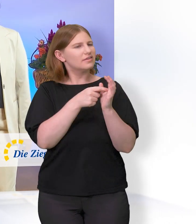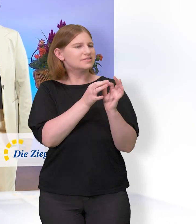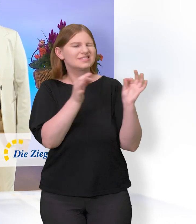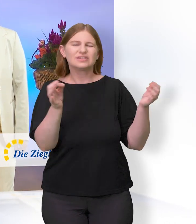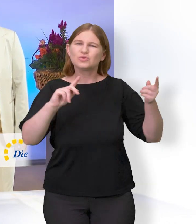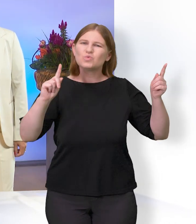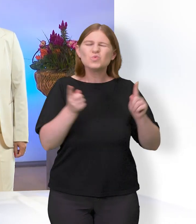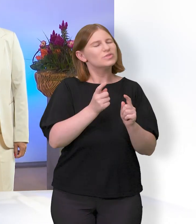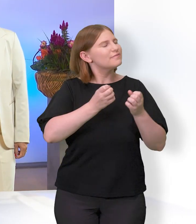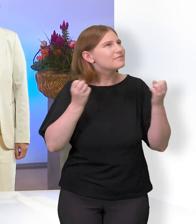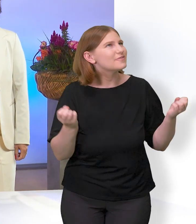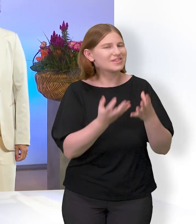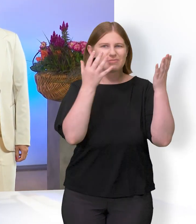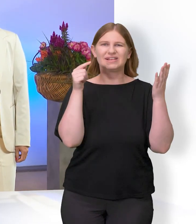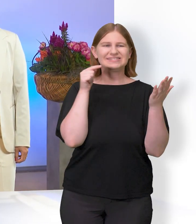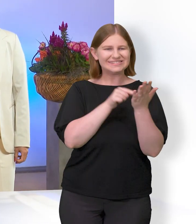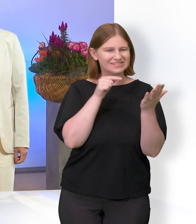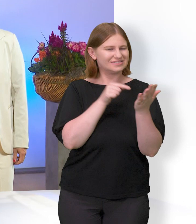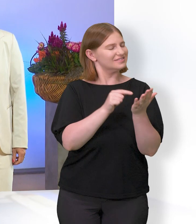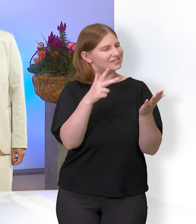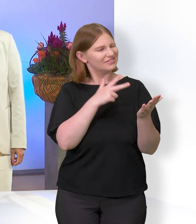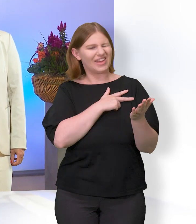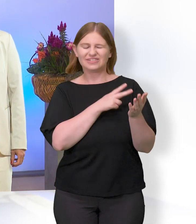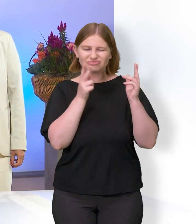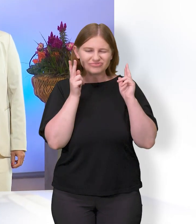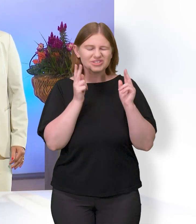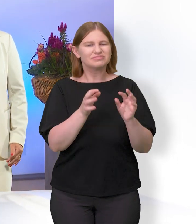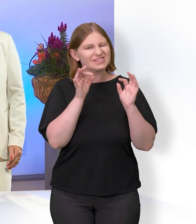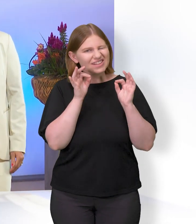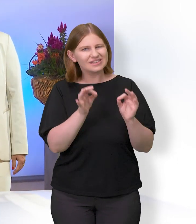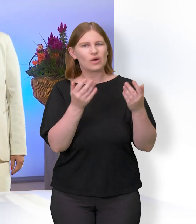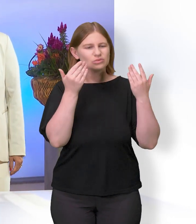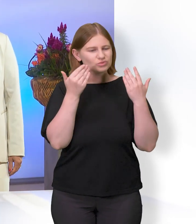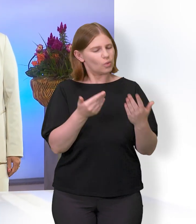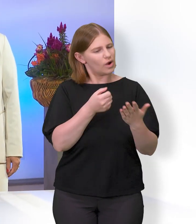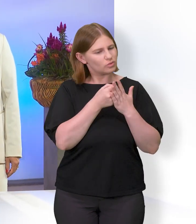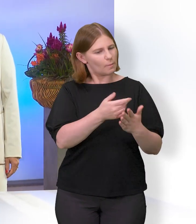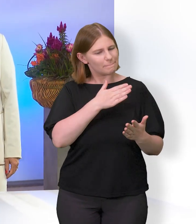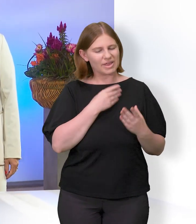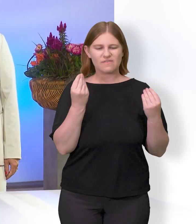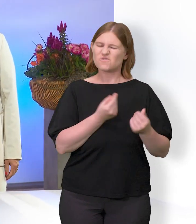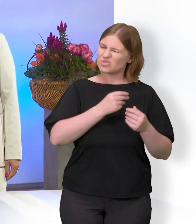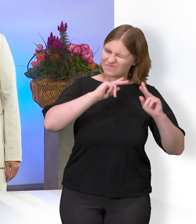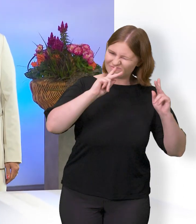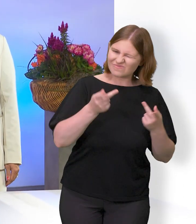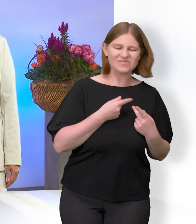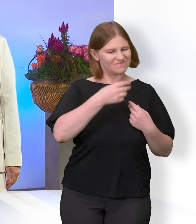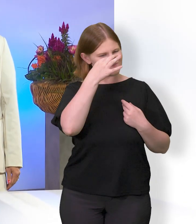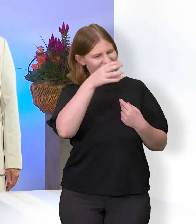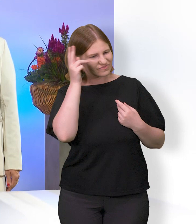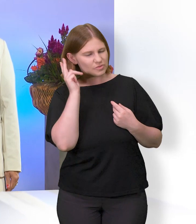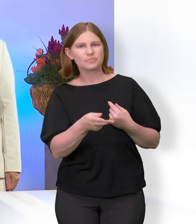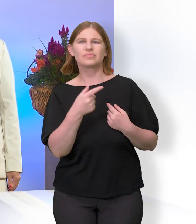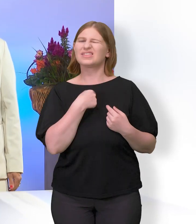wunderbarer, kurzer Vers, der in meinen Augen so sehr trifft, ausdrückt, was ich empfinde. Ich habe